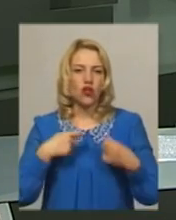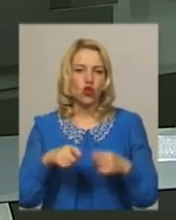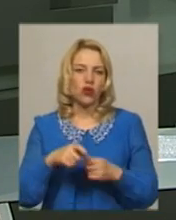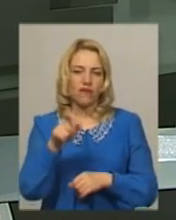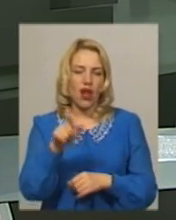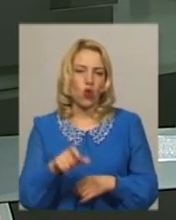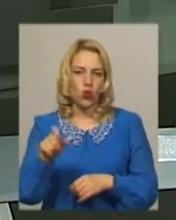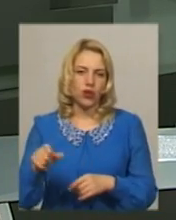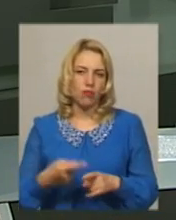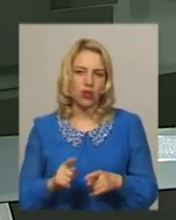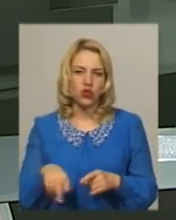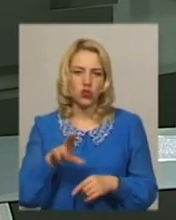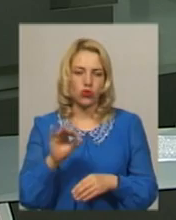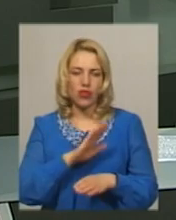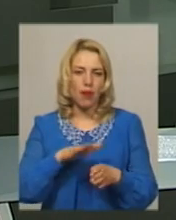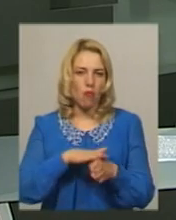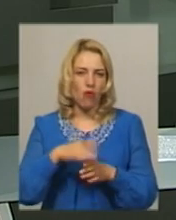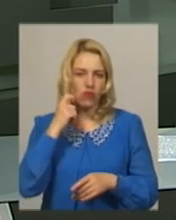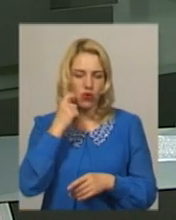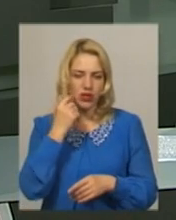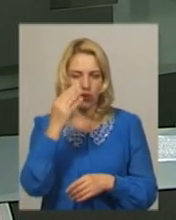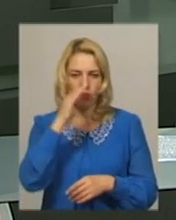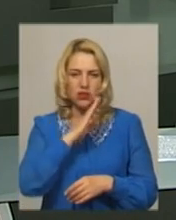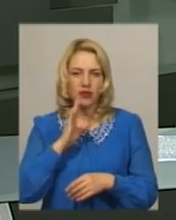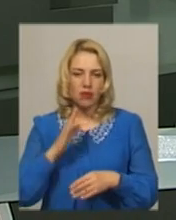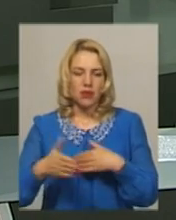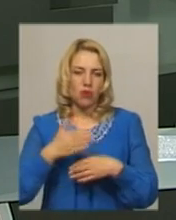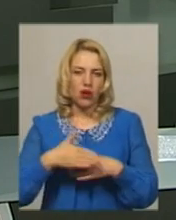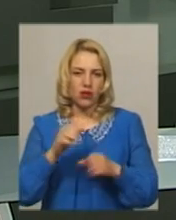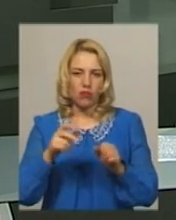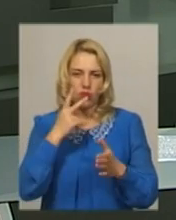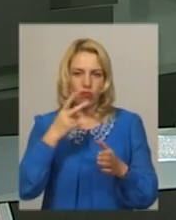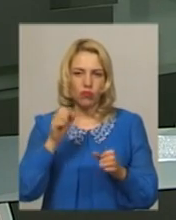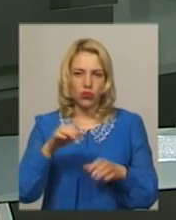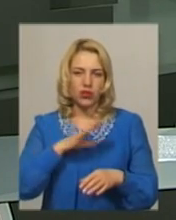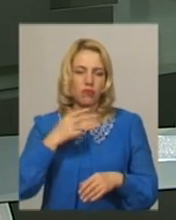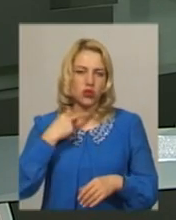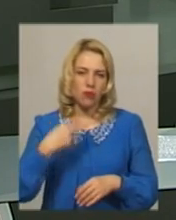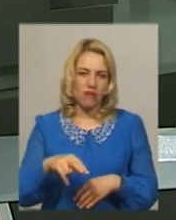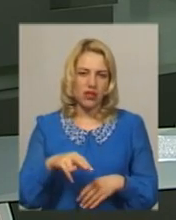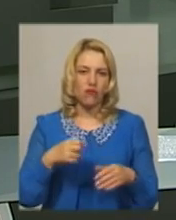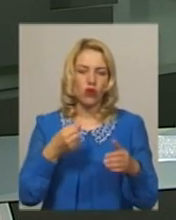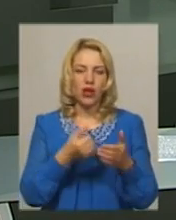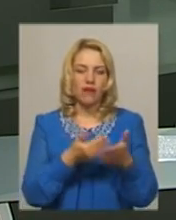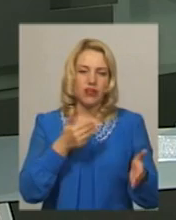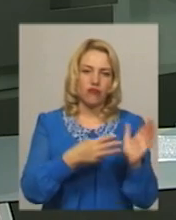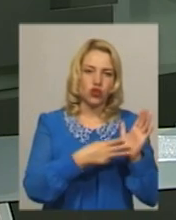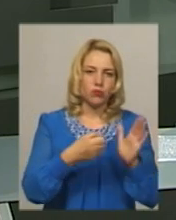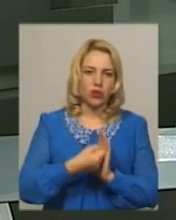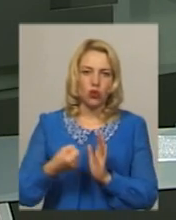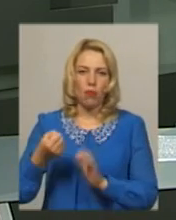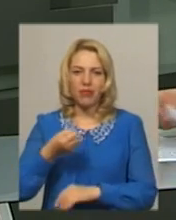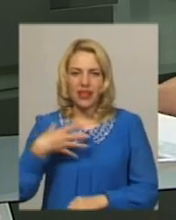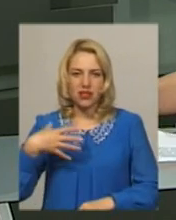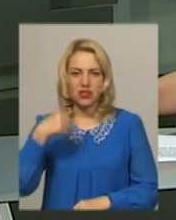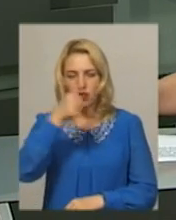вчинено щодо неповнолітнього його батьками. Санкції статті передбачає покарання у вигляді позбавлення волі на строк від 8 до 15